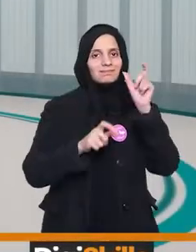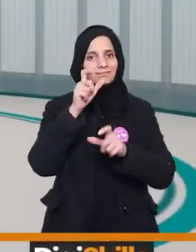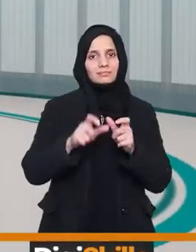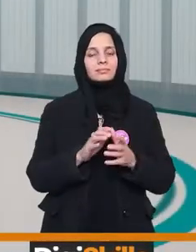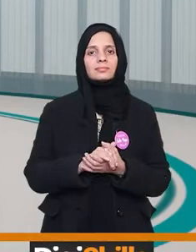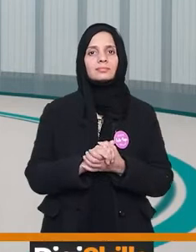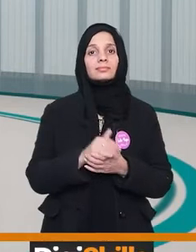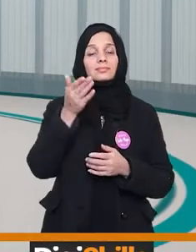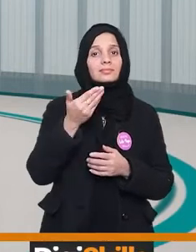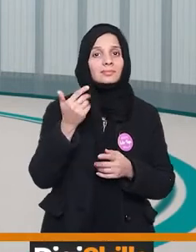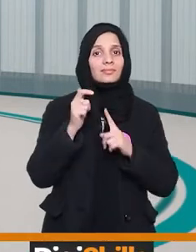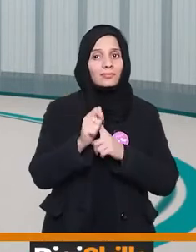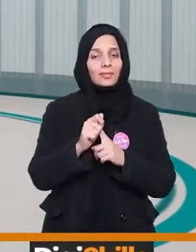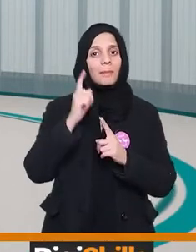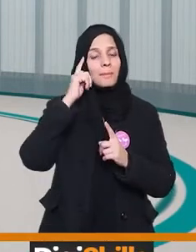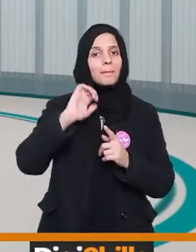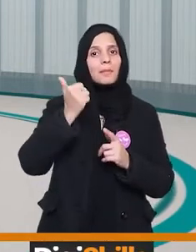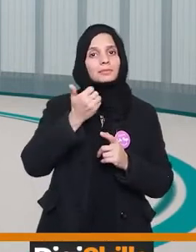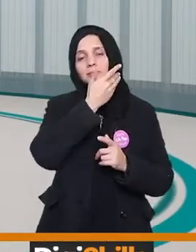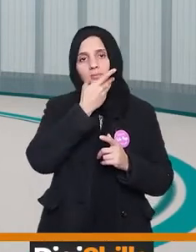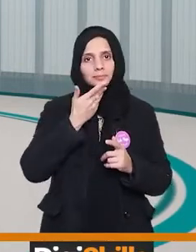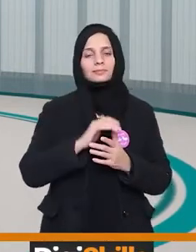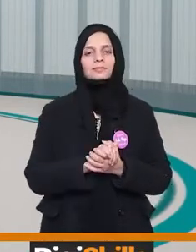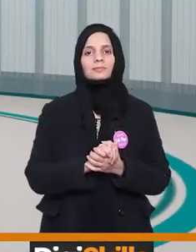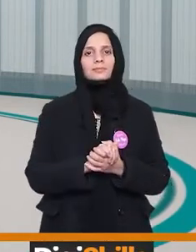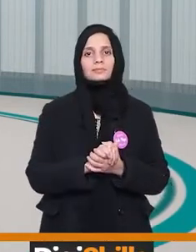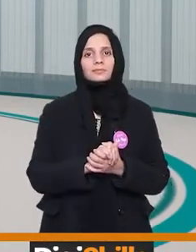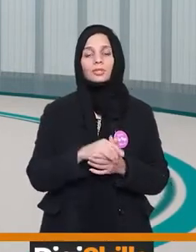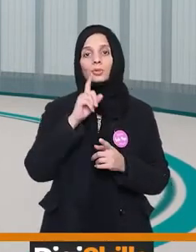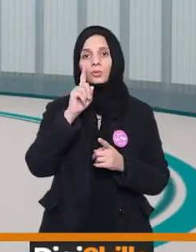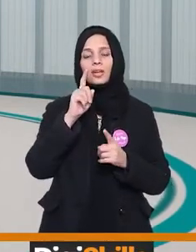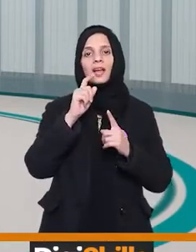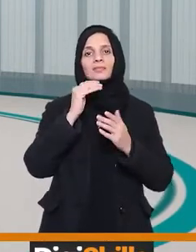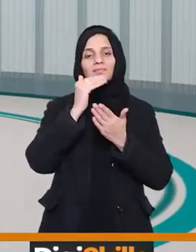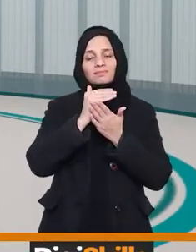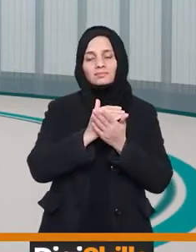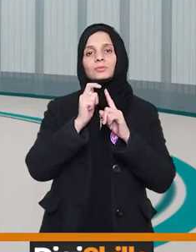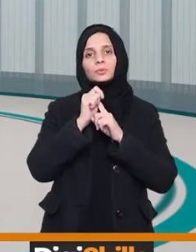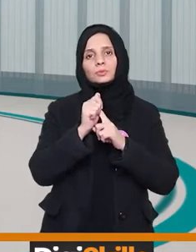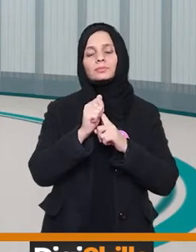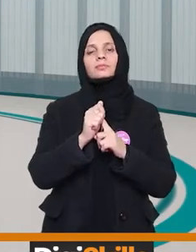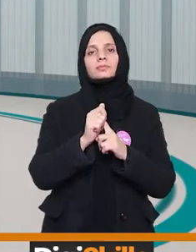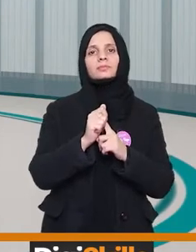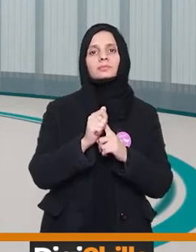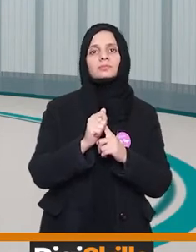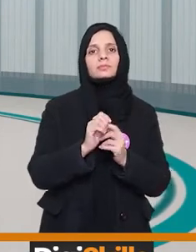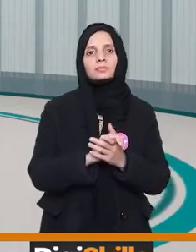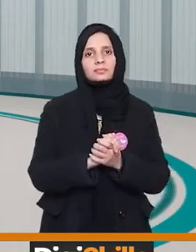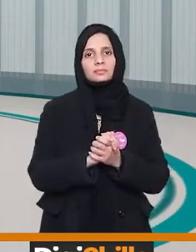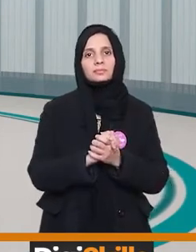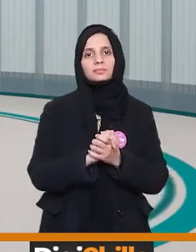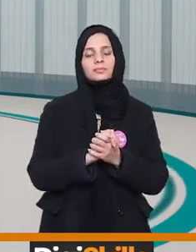خواتین و حضرات، کسی بھی کام میں سکسیسفل ہونے کے لیے کچھ قواعد و ضوابط کو فالو